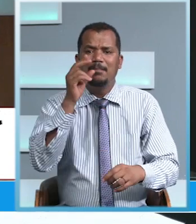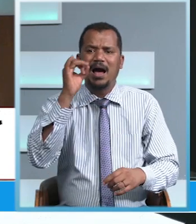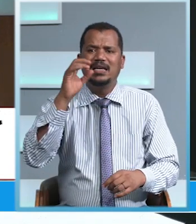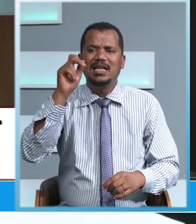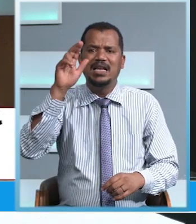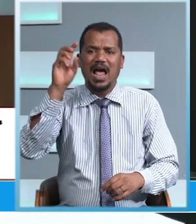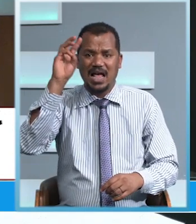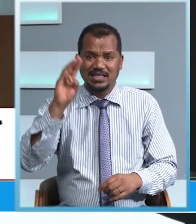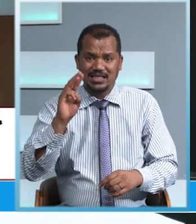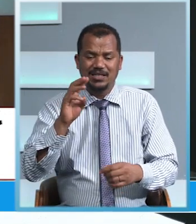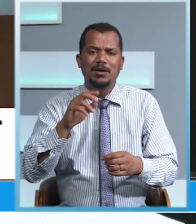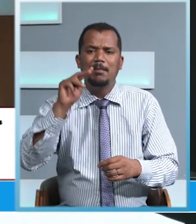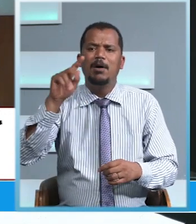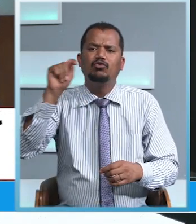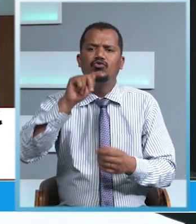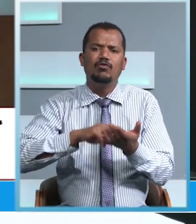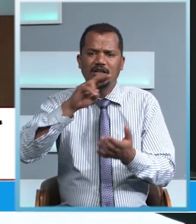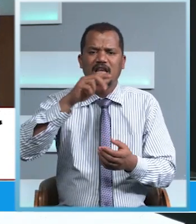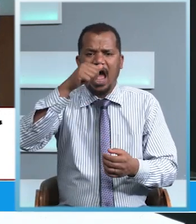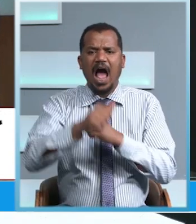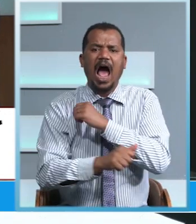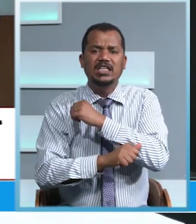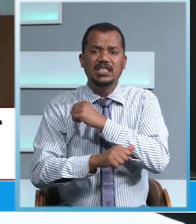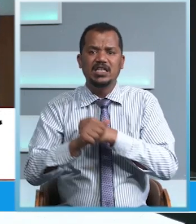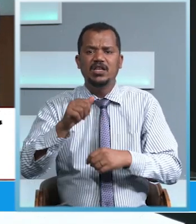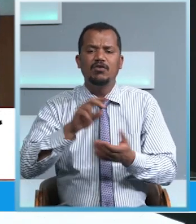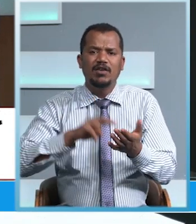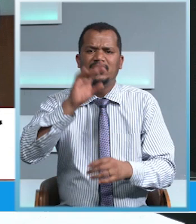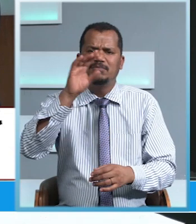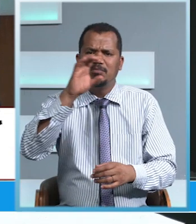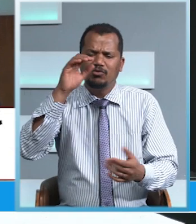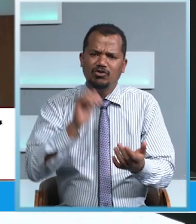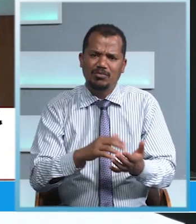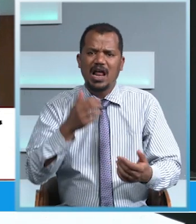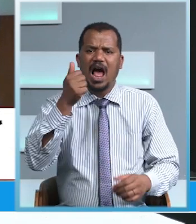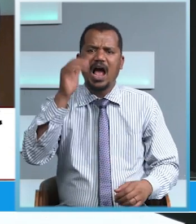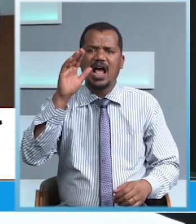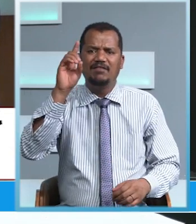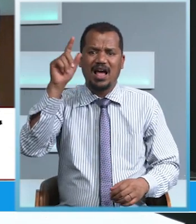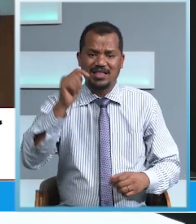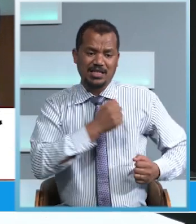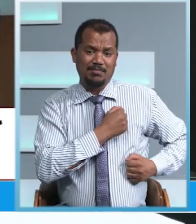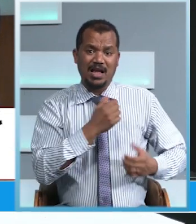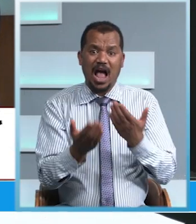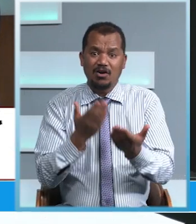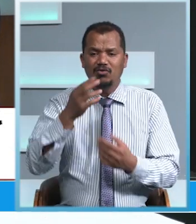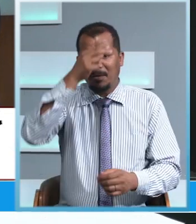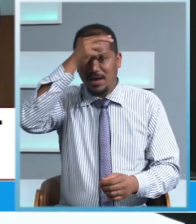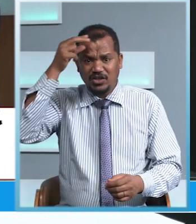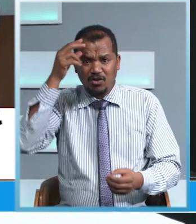ለእውነተኛ ዲሞክራሲ ፓርቲ፣ መቱ ዩኒቨርሲቲ፣ የአርሲ ዩኒቨርሲቲ 800 ሺህ ብር እንዲሁም የጋፋት የጥበቃና የሰው ኃይል